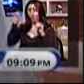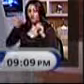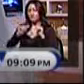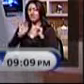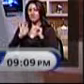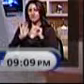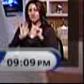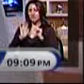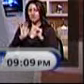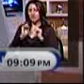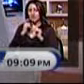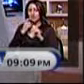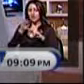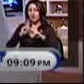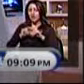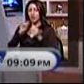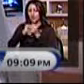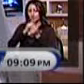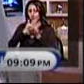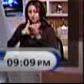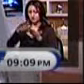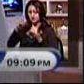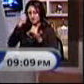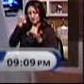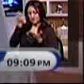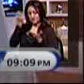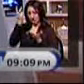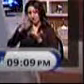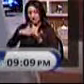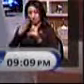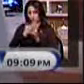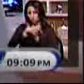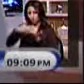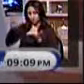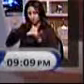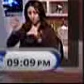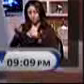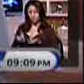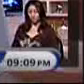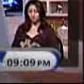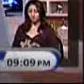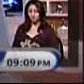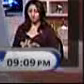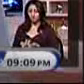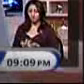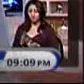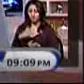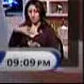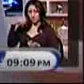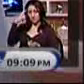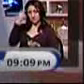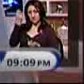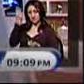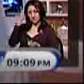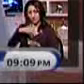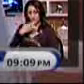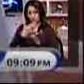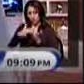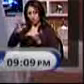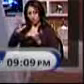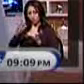ده نوع من التطهير الثقافي، مش تطهير بمعنى زي التطهير العرقي كده، ان